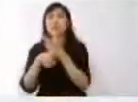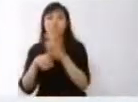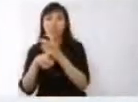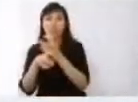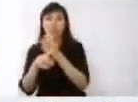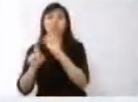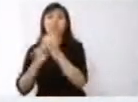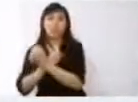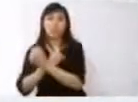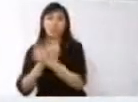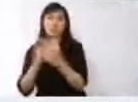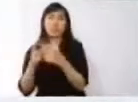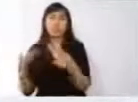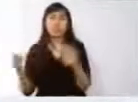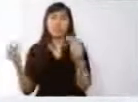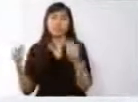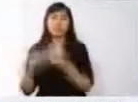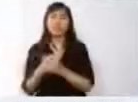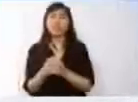workplace.